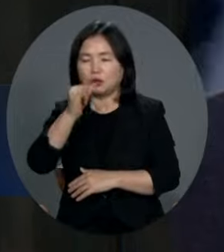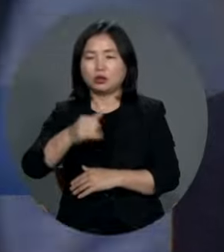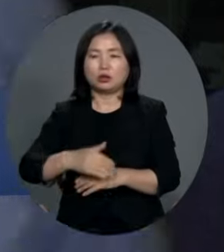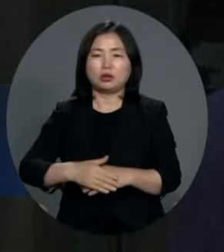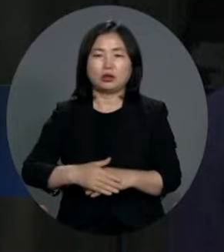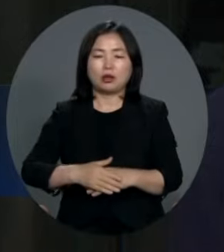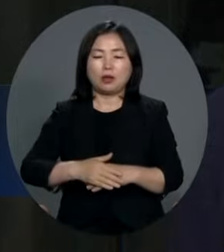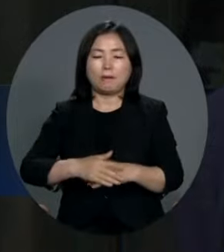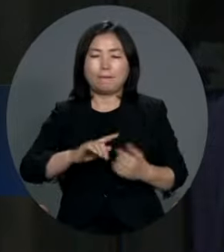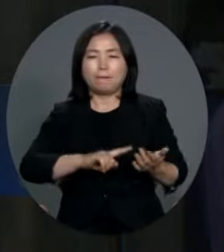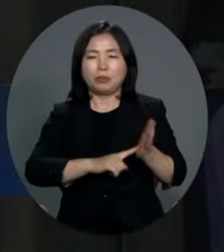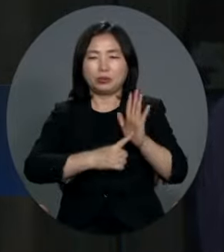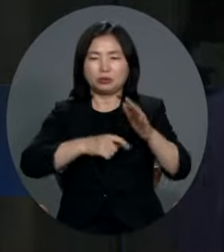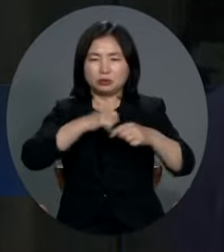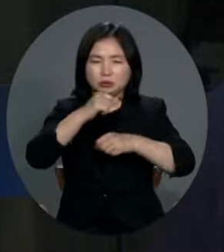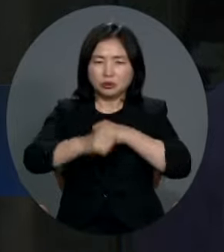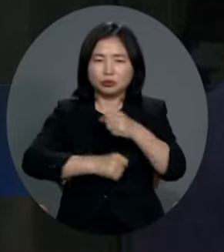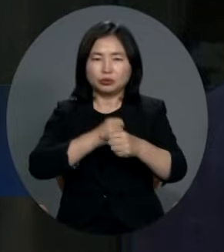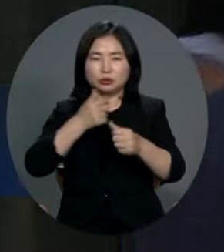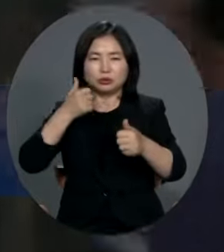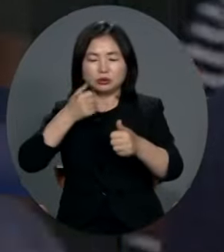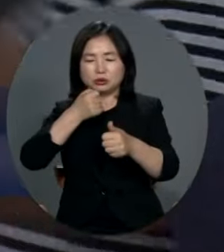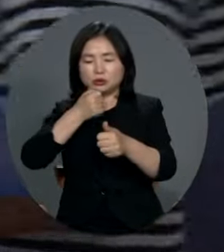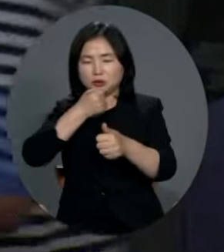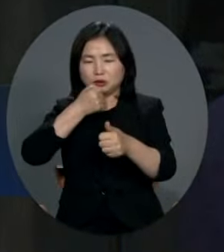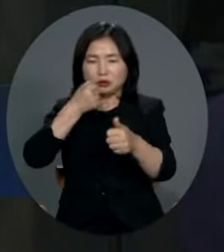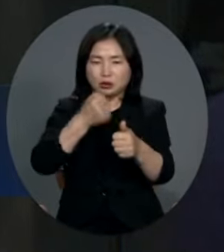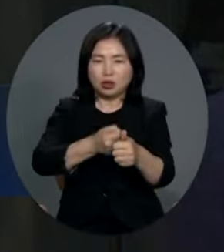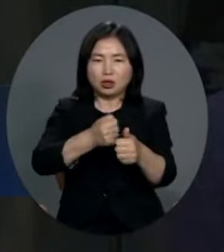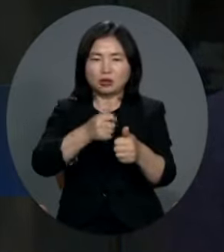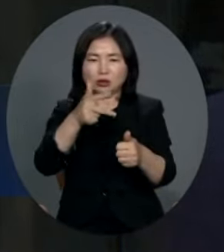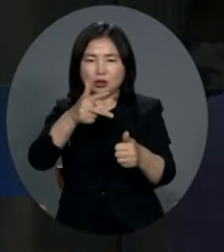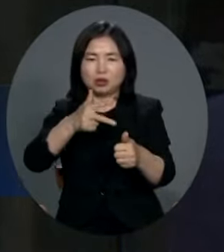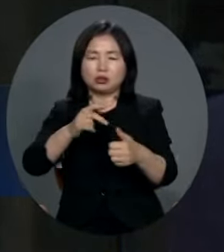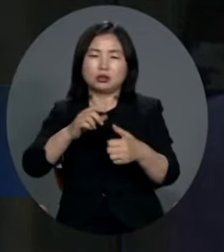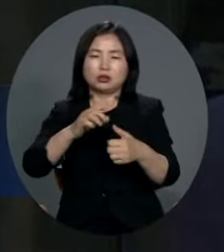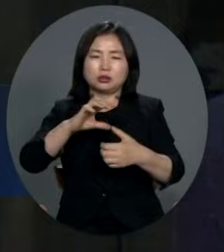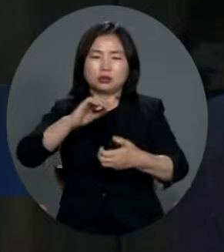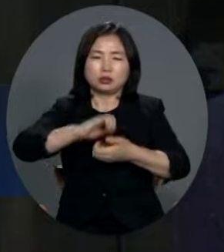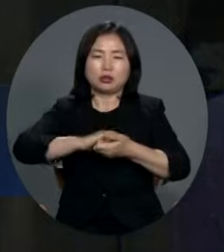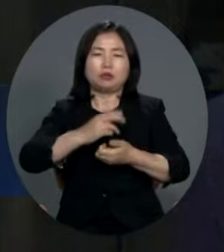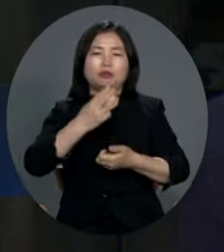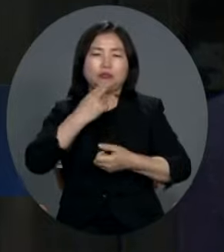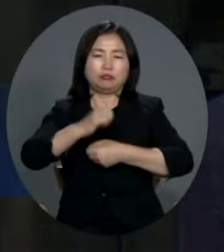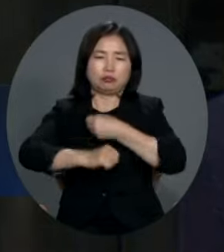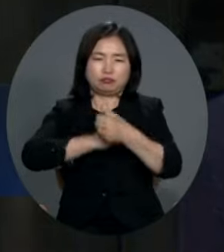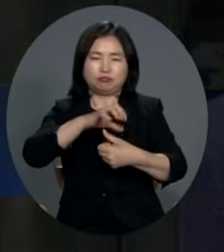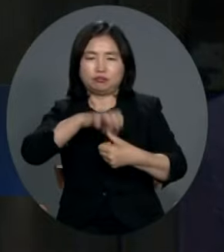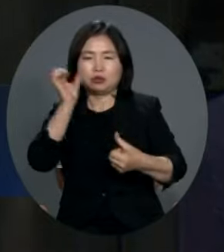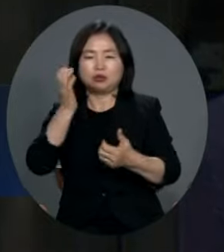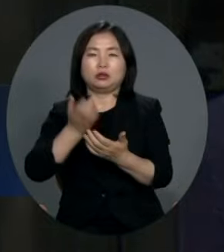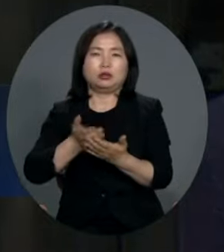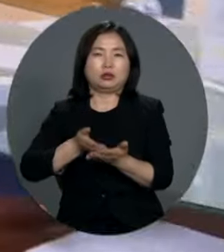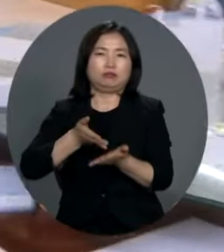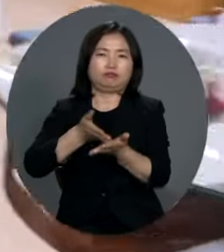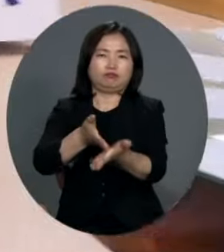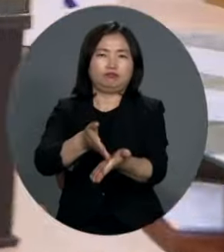당장 표현의 자유에 취재 제한 없이 모두 풀어서 자유롭게 취재할 수 있게